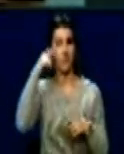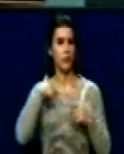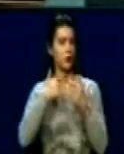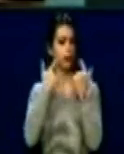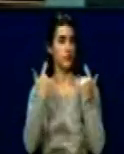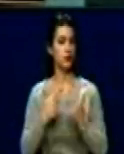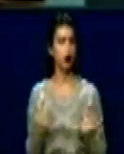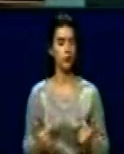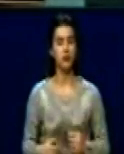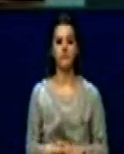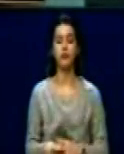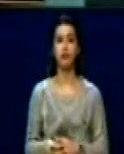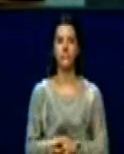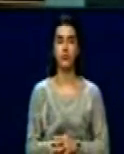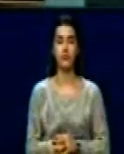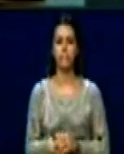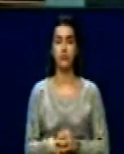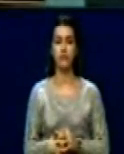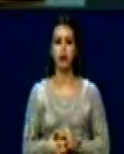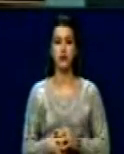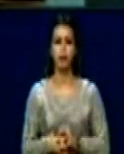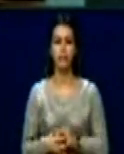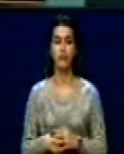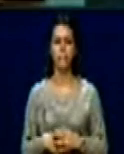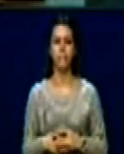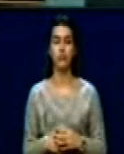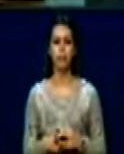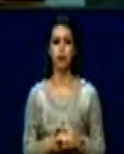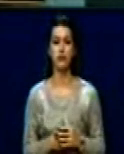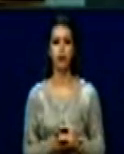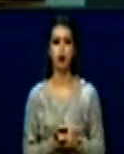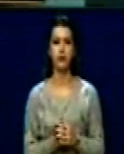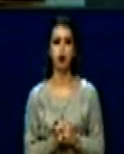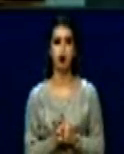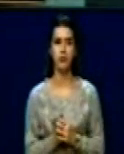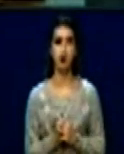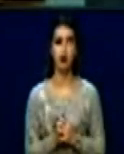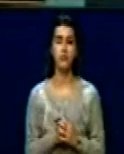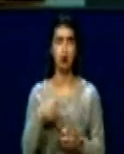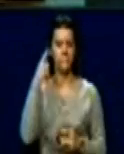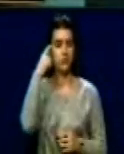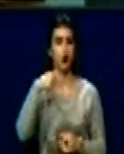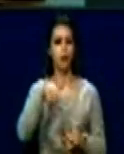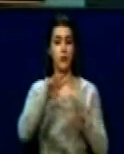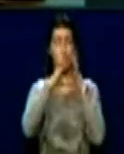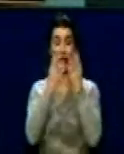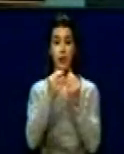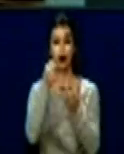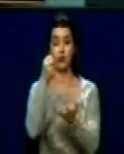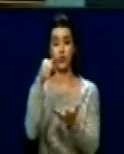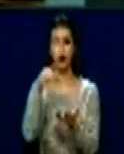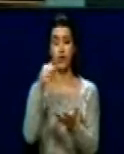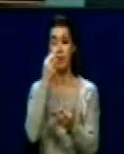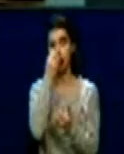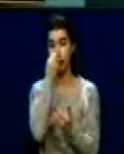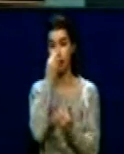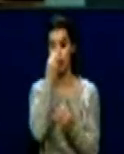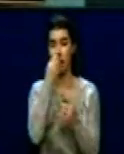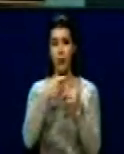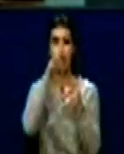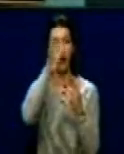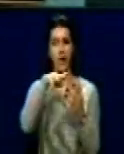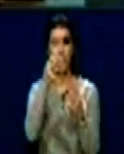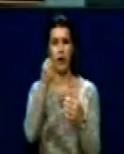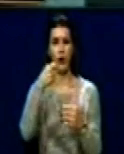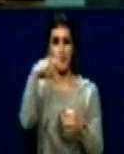që ka bërë. Ë, është natyrisht që buxheti si tërësi e veçanërisht tabela 1, por edhe